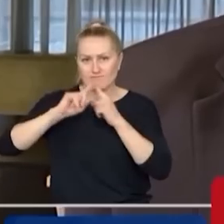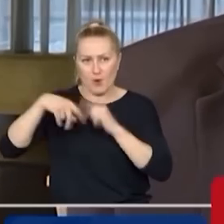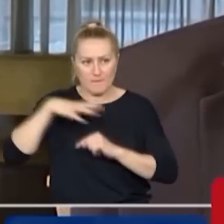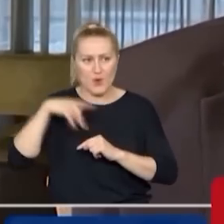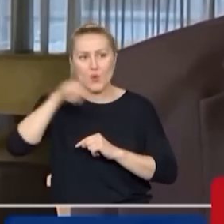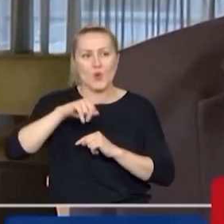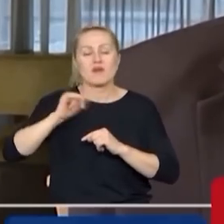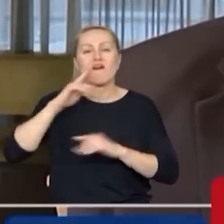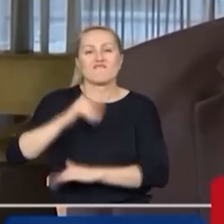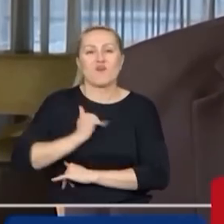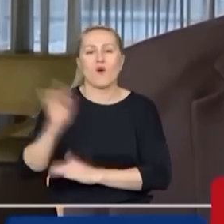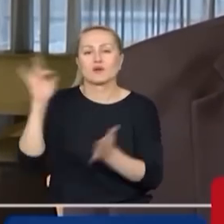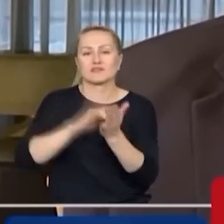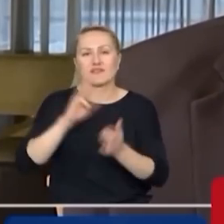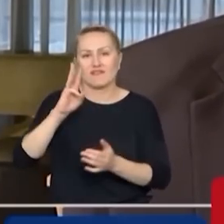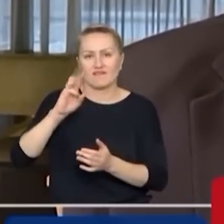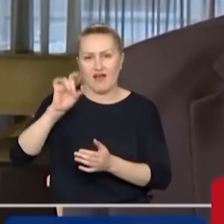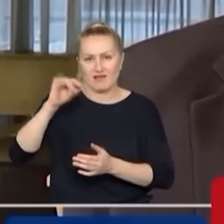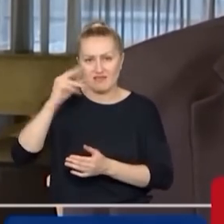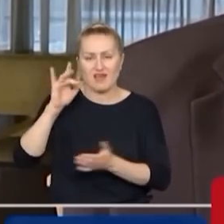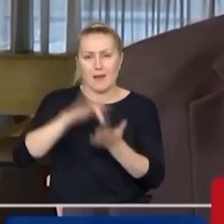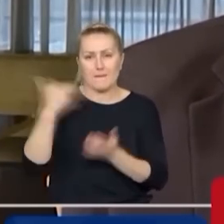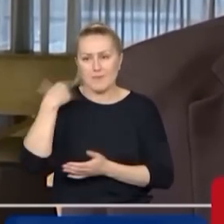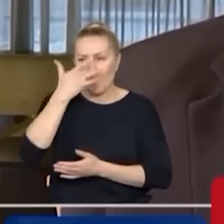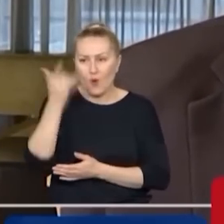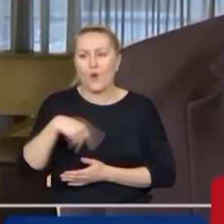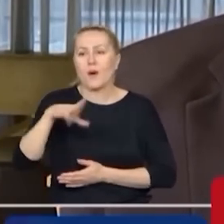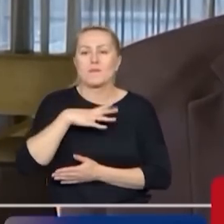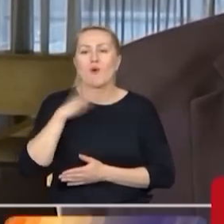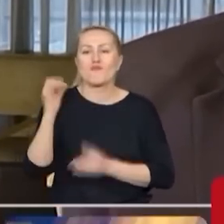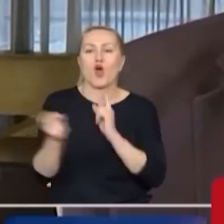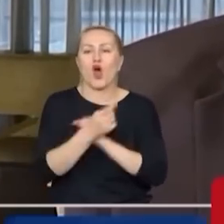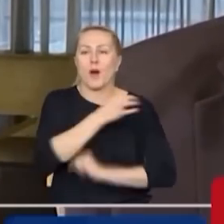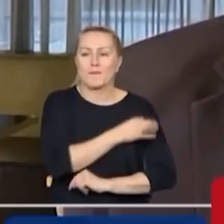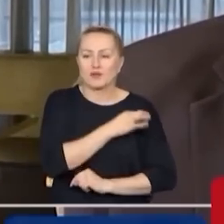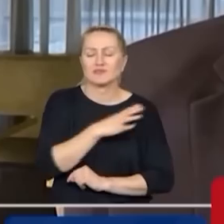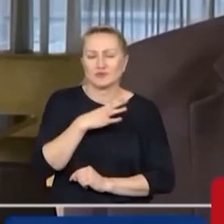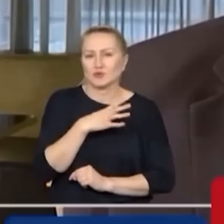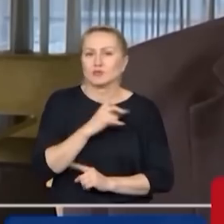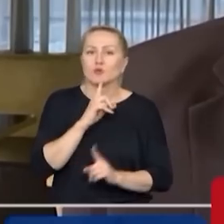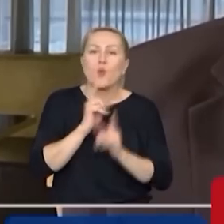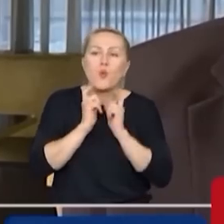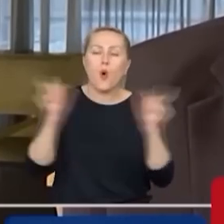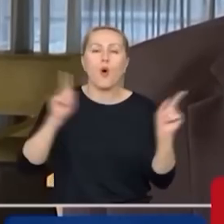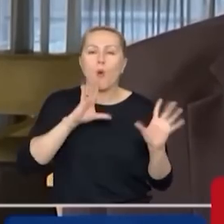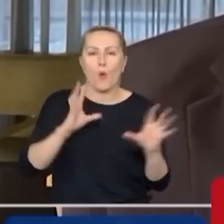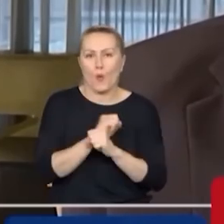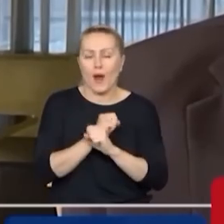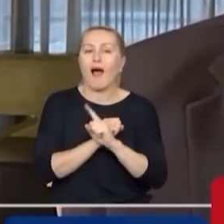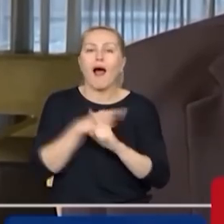stacjonowaniu wagnerowców na Białorusi, była opozycja, opór. Oni oczywiście nie głośno, bo to jest dyktator Łukaszenka,